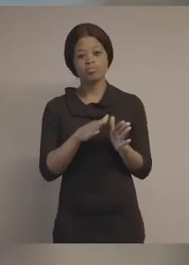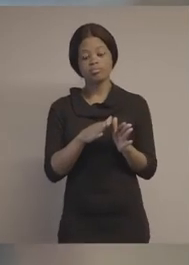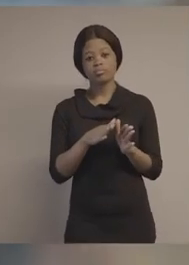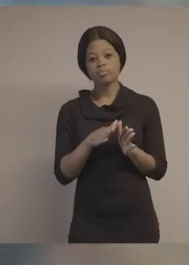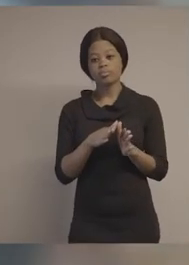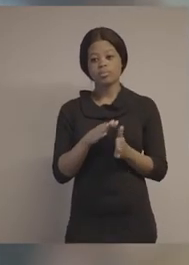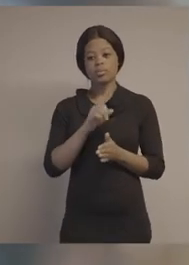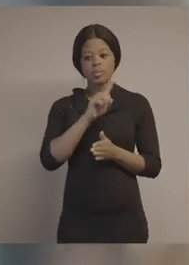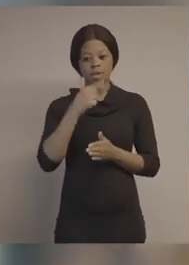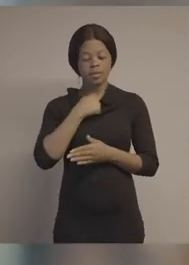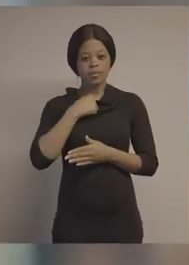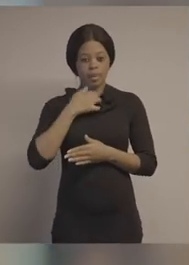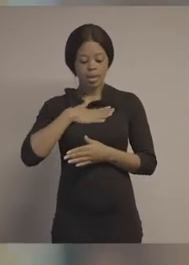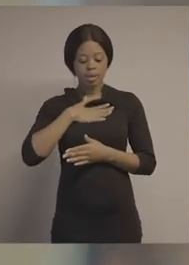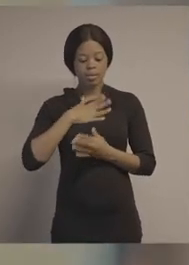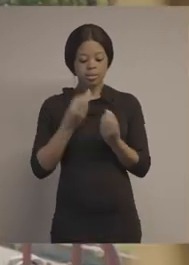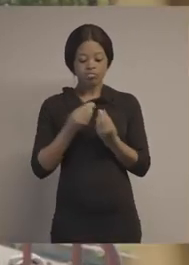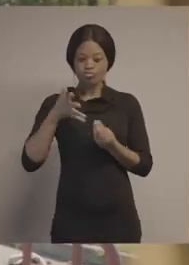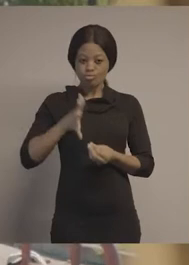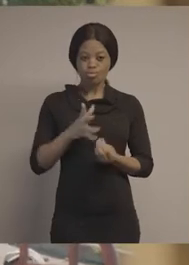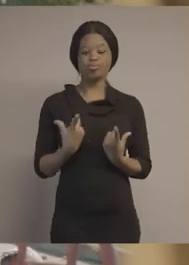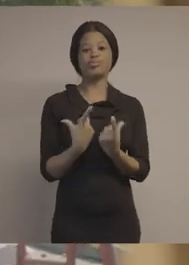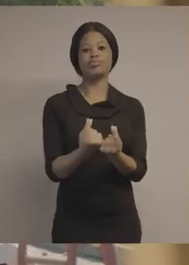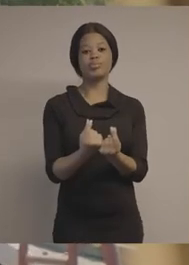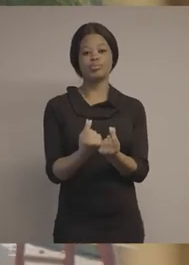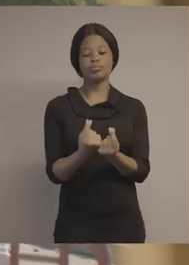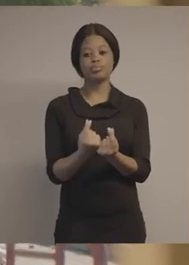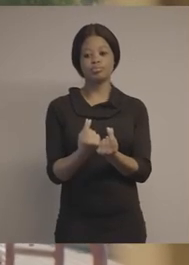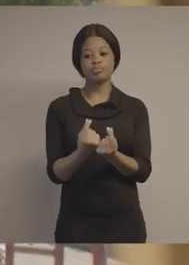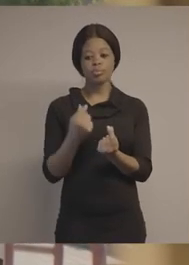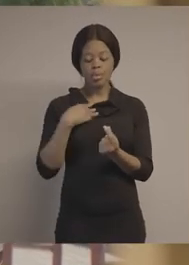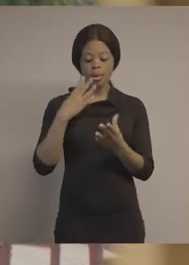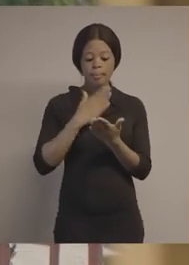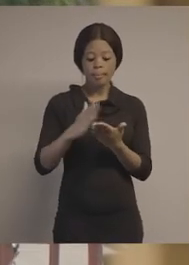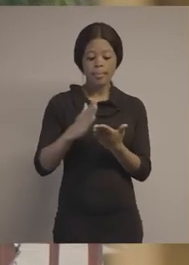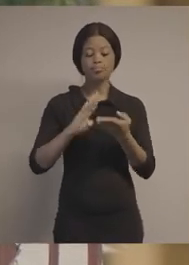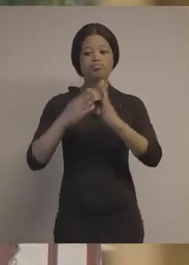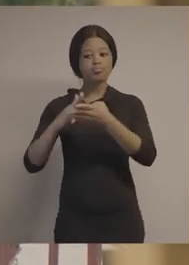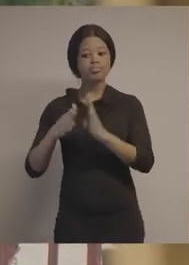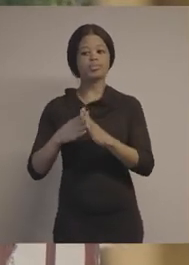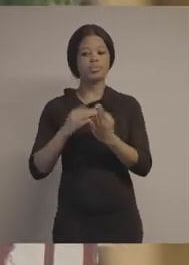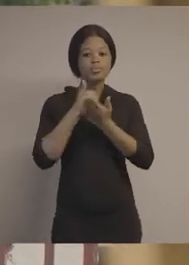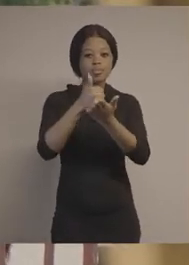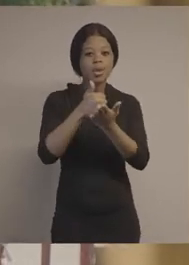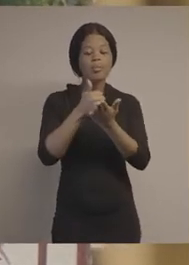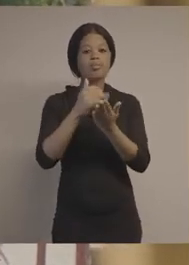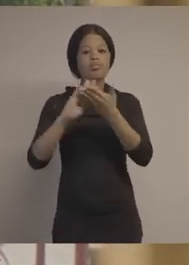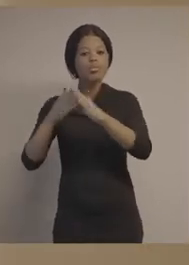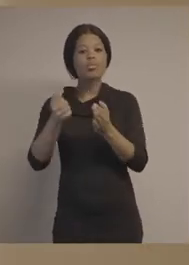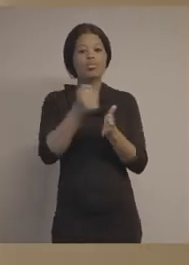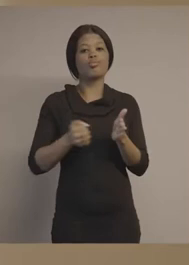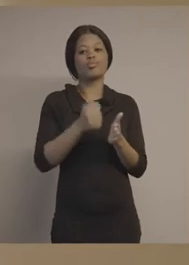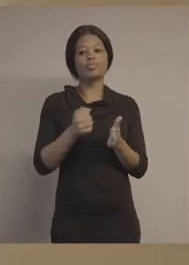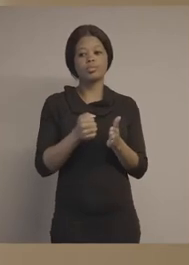nog weer om ja te zijn. Die man voor mij voel het. Ik wil deel wees in die gemeenschap, om de gemeenschap te helpen, om te